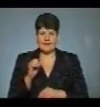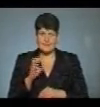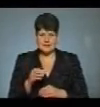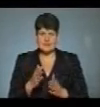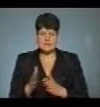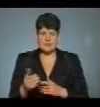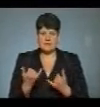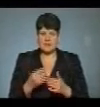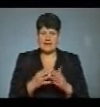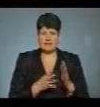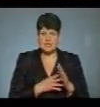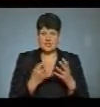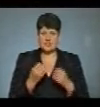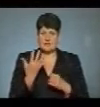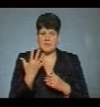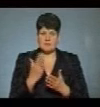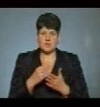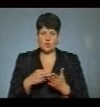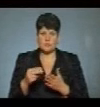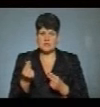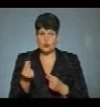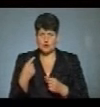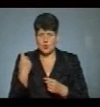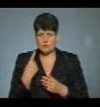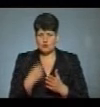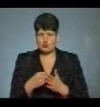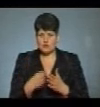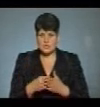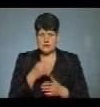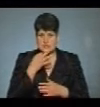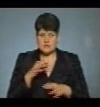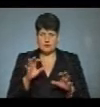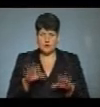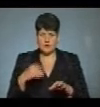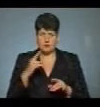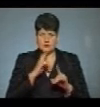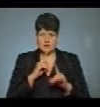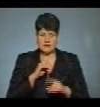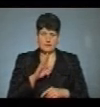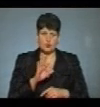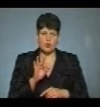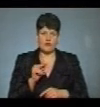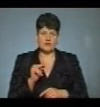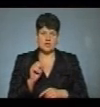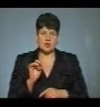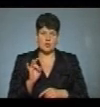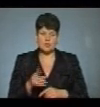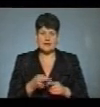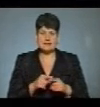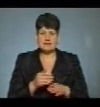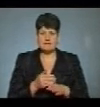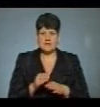їх 19. Ще 5 мають закупити за кошти з обласного бюджету, повідомив голова облради Віктор Овчарук. За його словами, на це